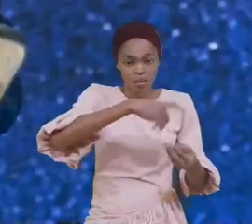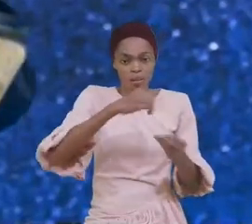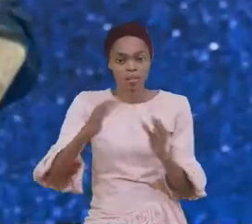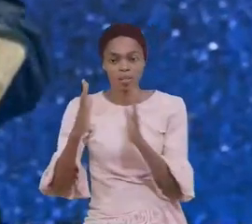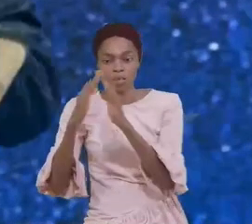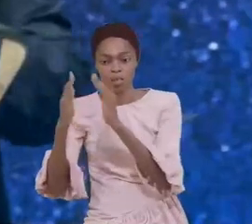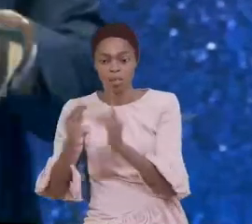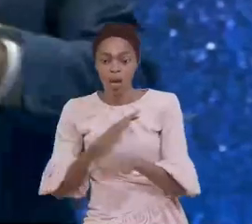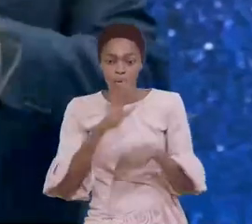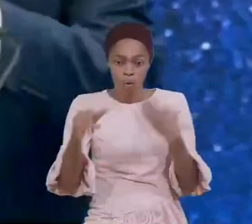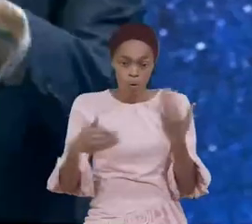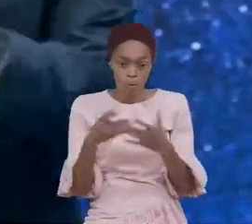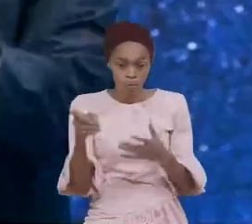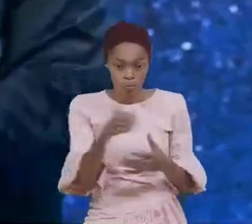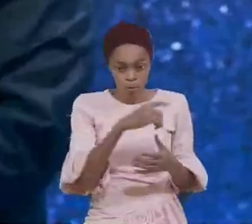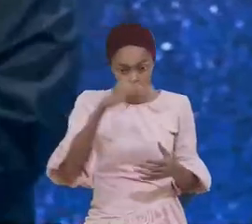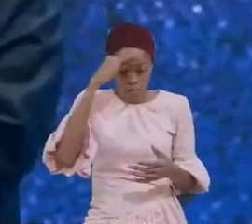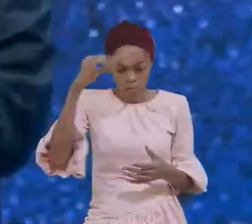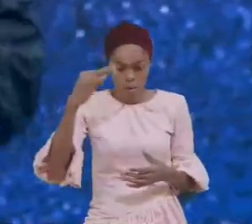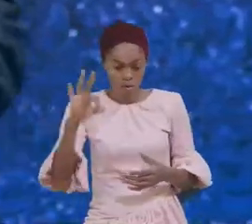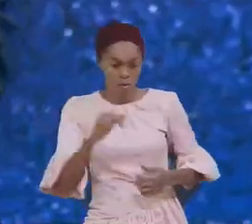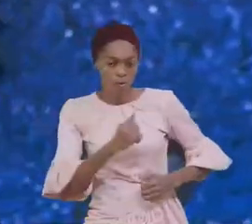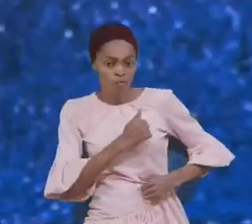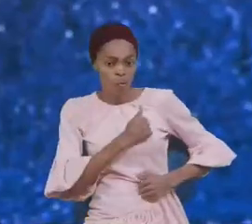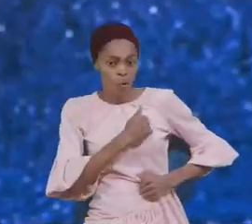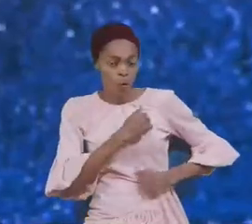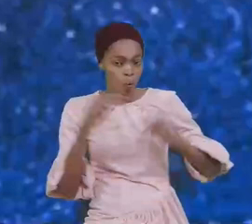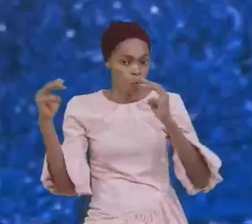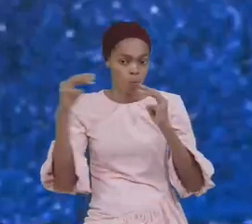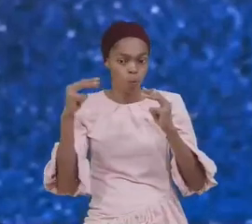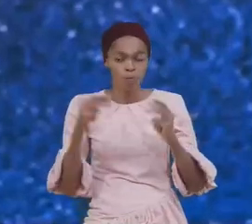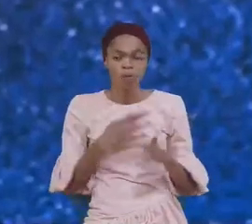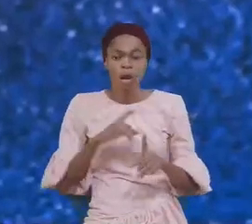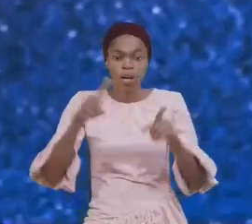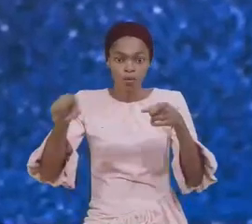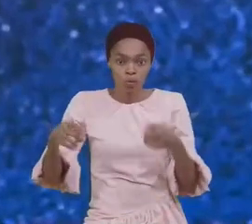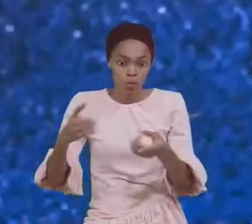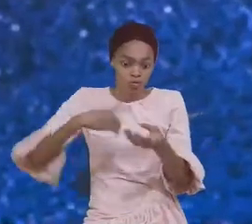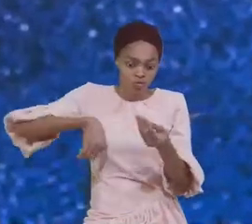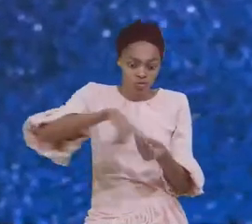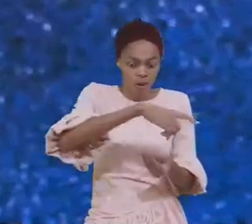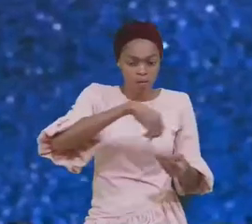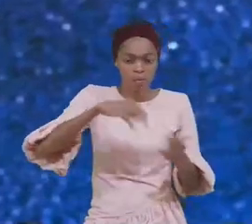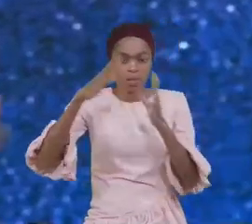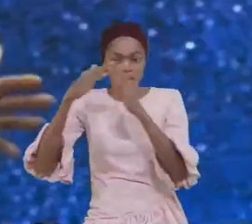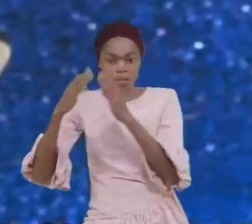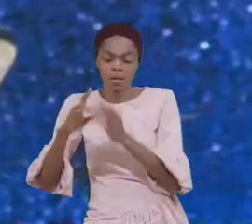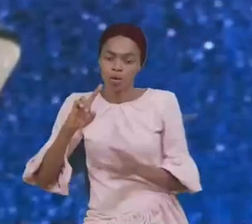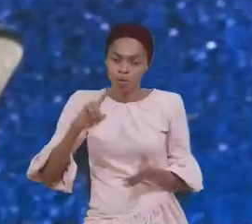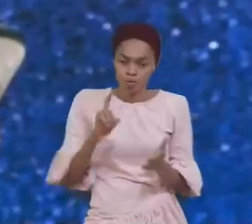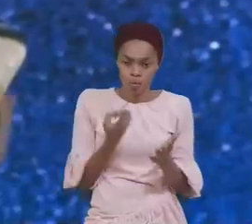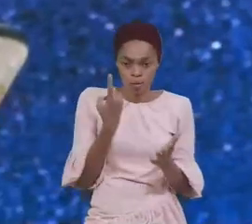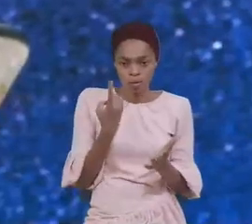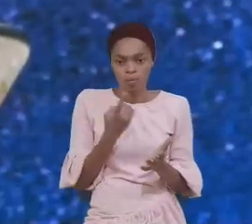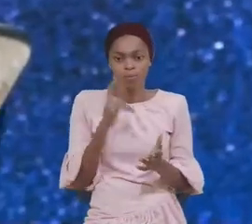les hommes de guerre. Faites une fois le tour de la ville. Tu feras ainsi